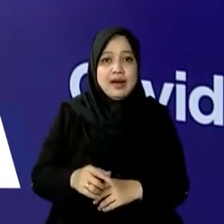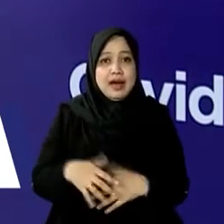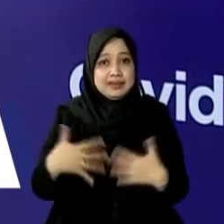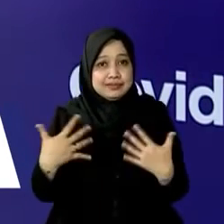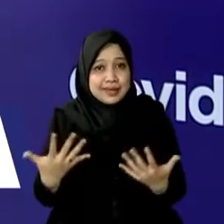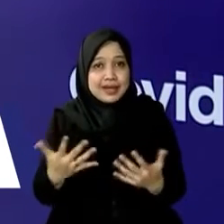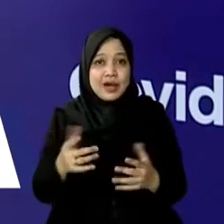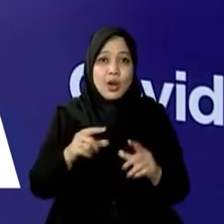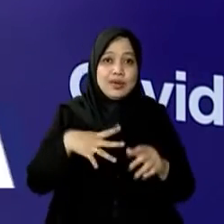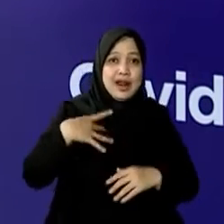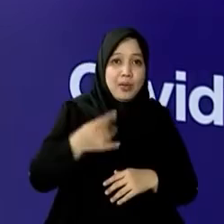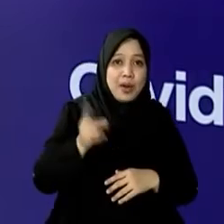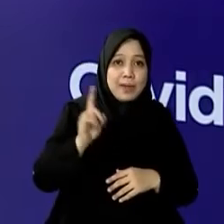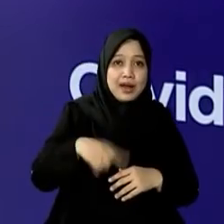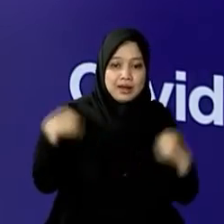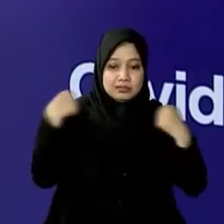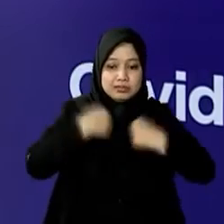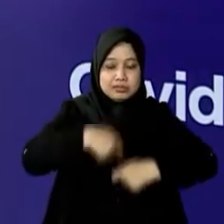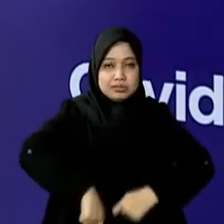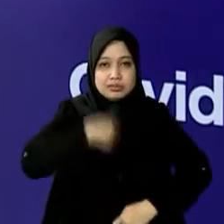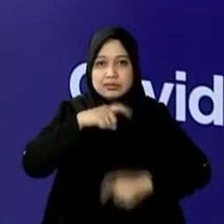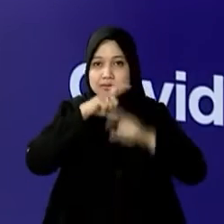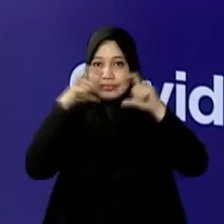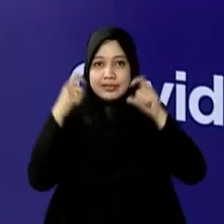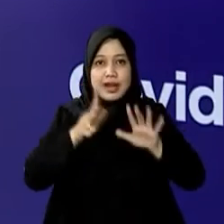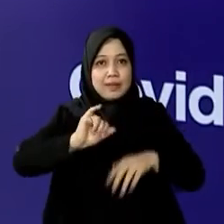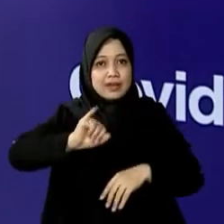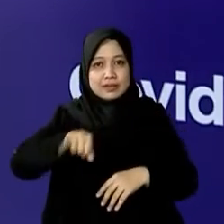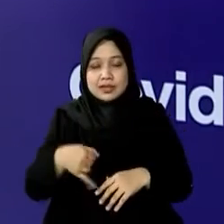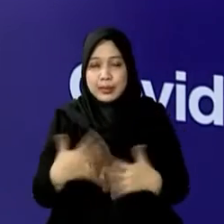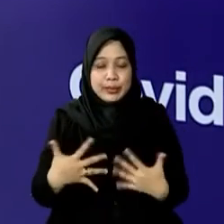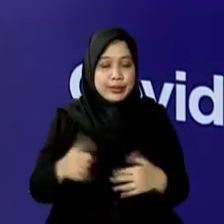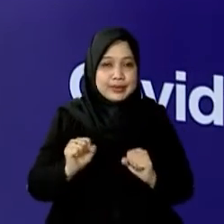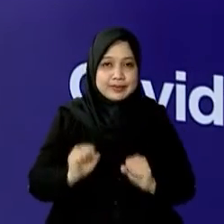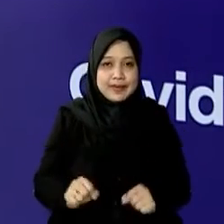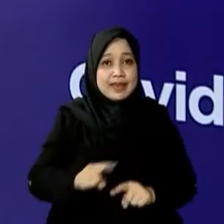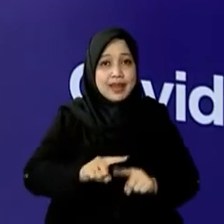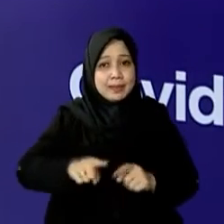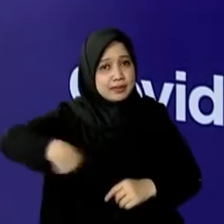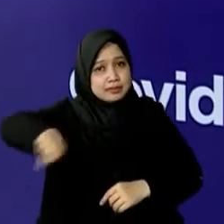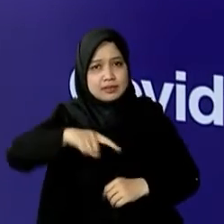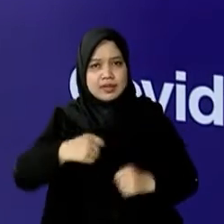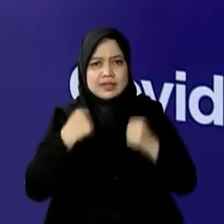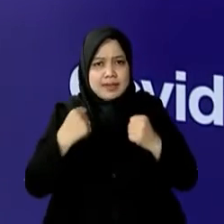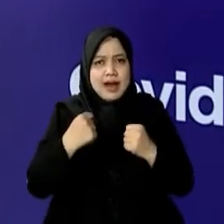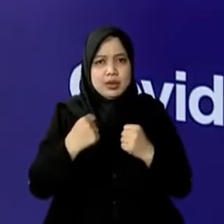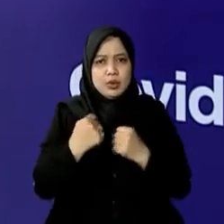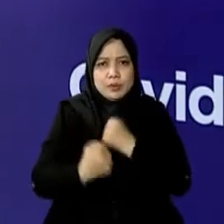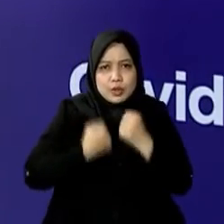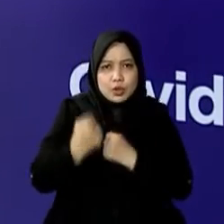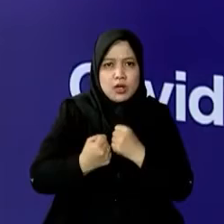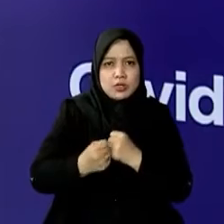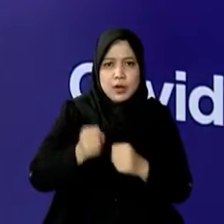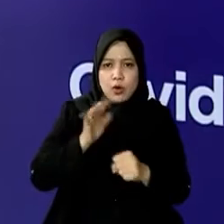APD selama delapan jam dan sebagainya namun itu semua tidak menyurutkan semangat mereka untuk tetap ikut berkontribusi dalam penanganan covert